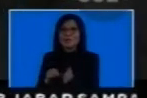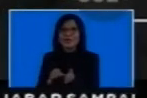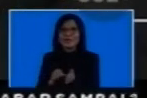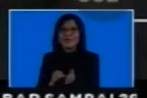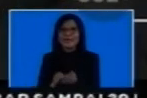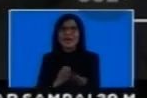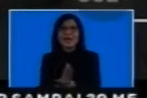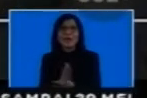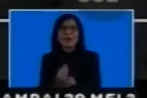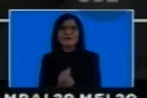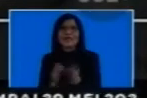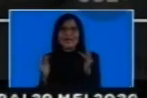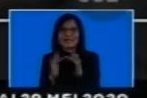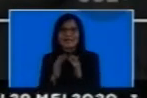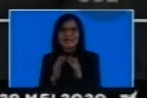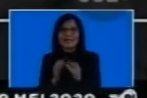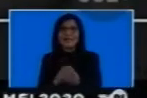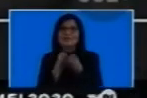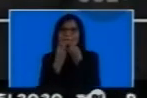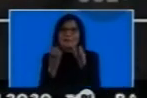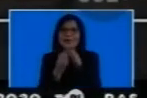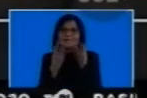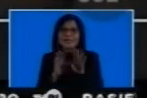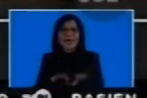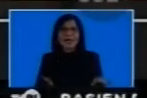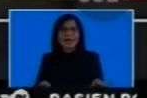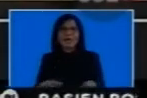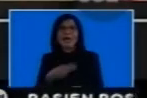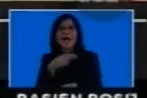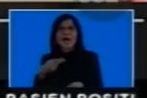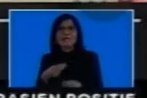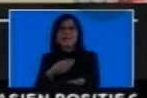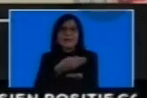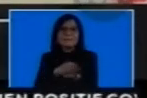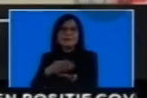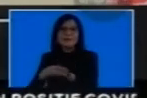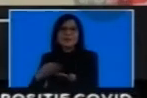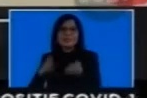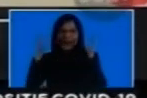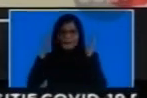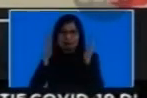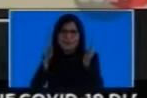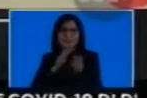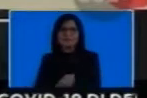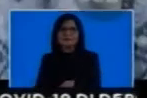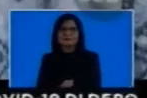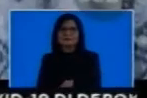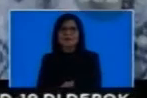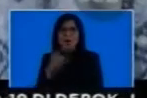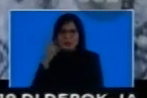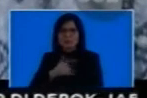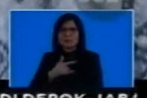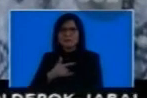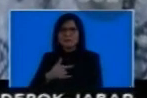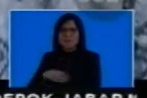berbagi dan peduli. Kegiatan donasi ini tetap berjalan di tengah pandemi, di mana para siswa saya tetap belajar